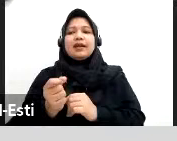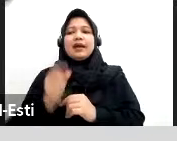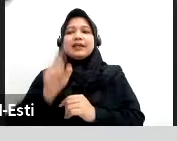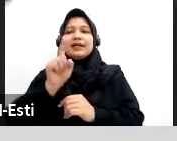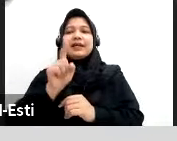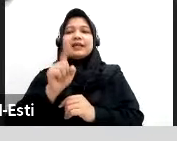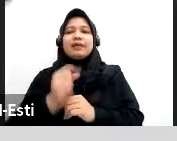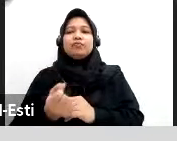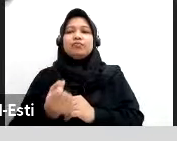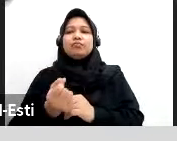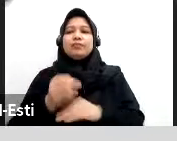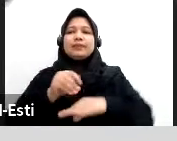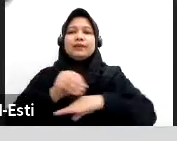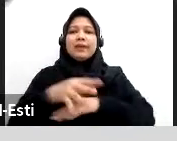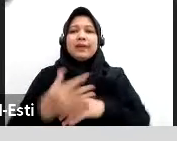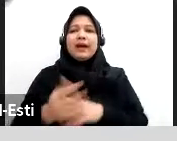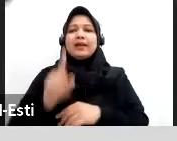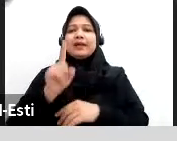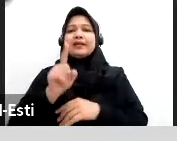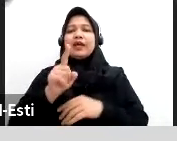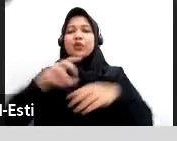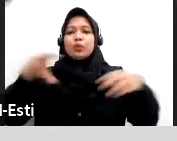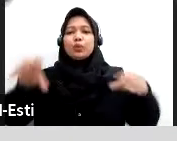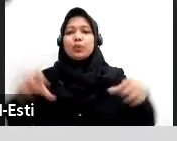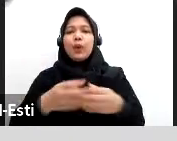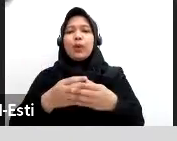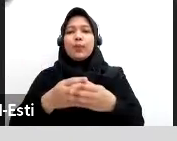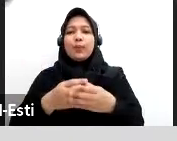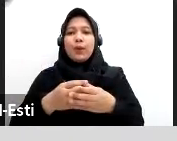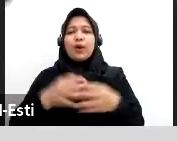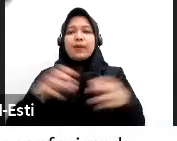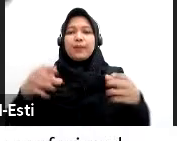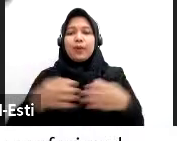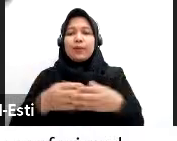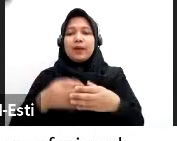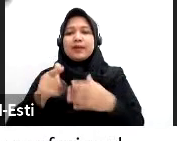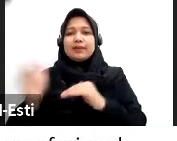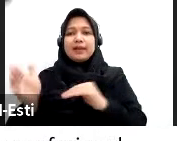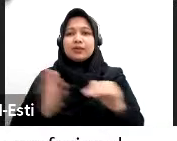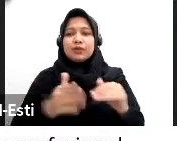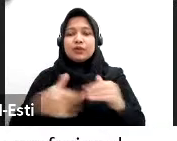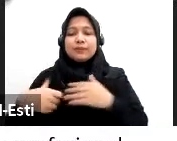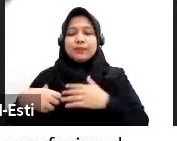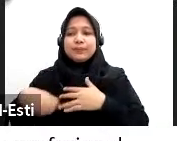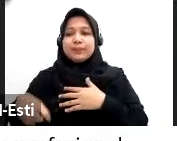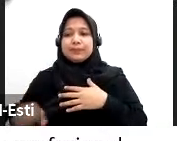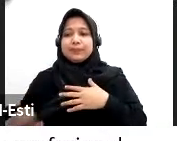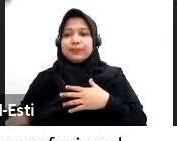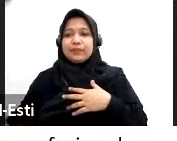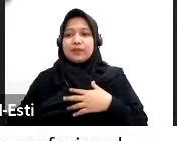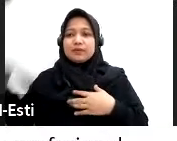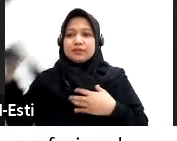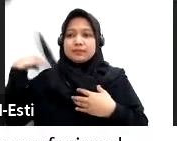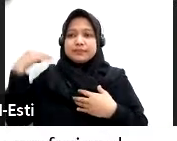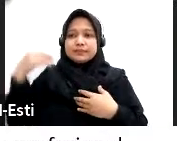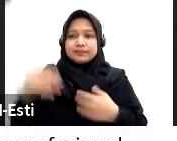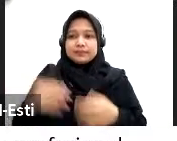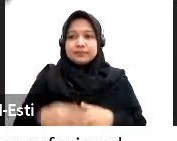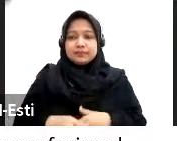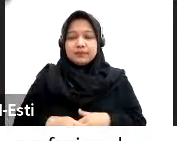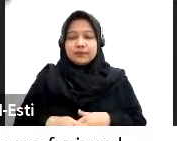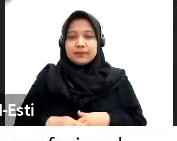pengelompokkannya atau 1 klasifikasi di dalam next slide oleh minta tolong yang